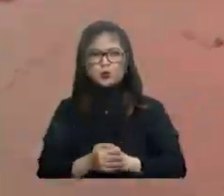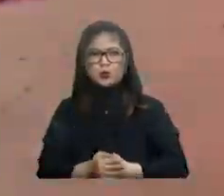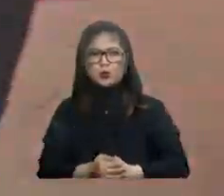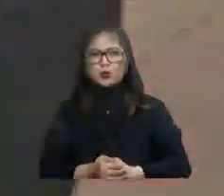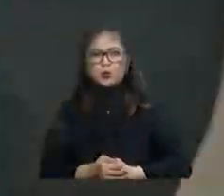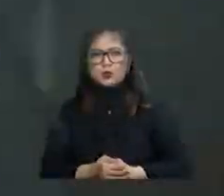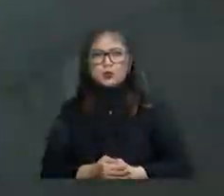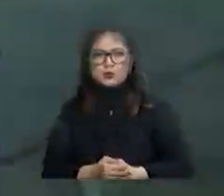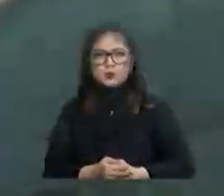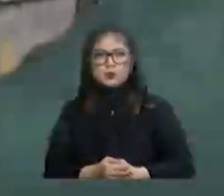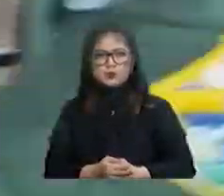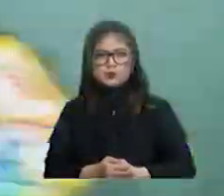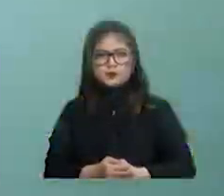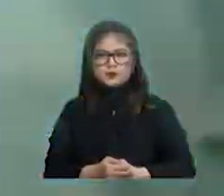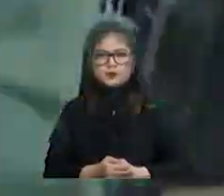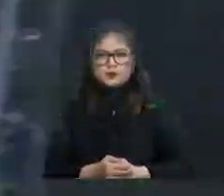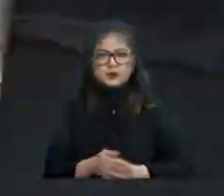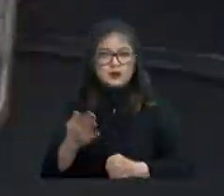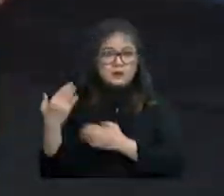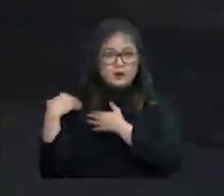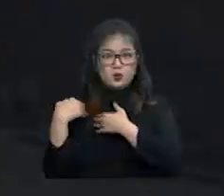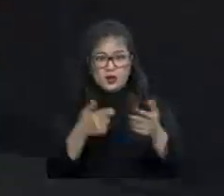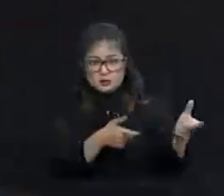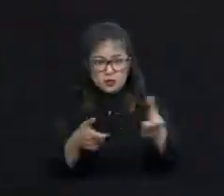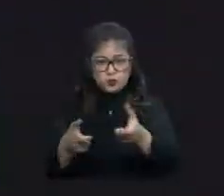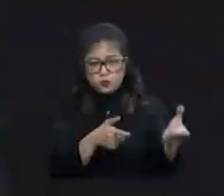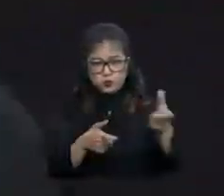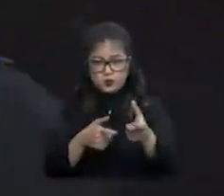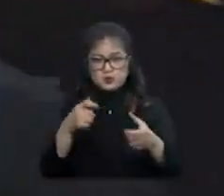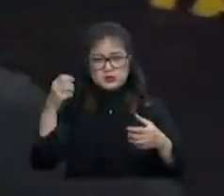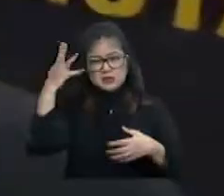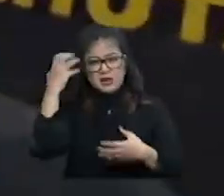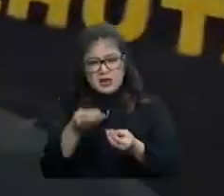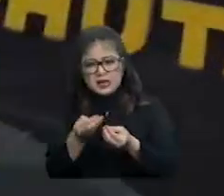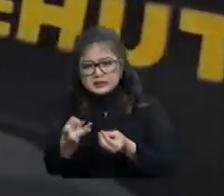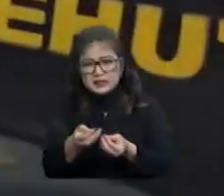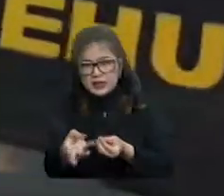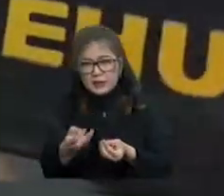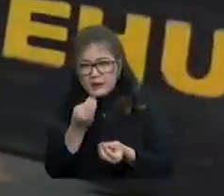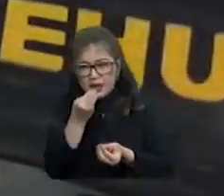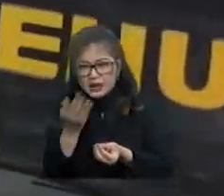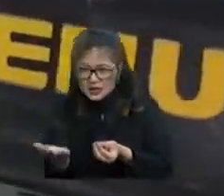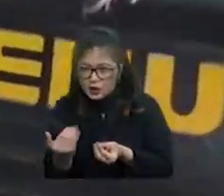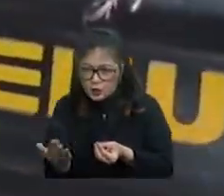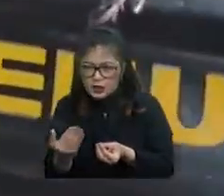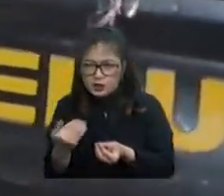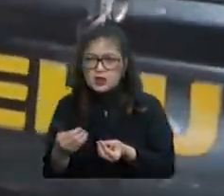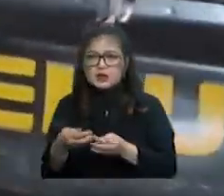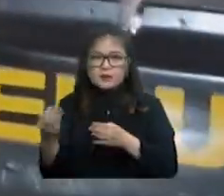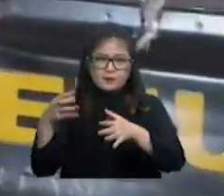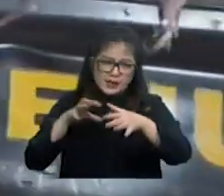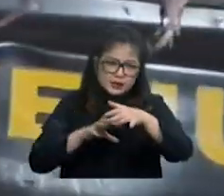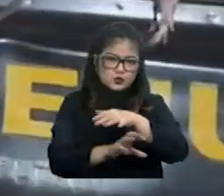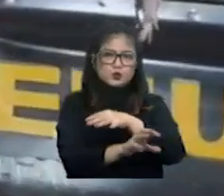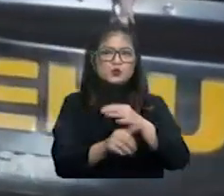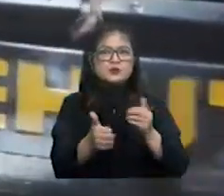Petugas kehutanan dan tim rescue pemadam kebakaran Jakarta Utara harus menggunakan umpan makanan agar kera yang panik masuk ke dalam kandang. Usai berhasil ditangkap, kera dibawa ke